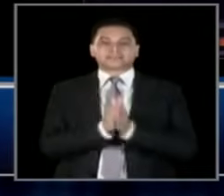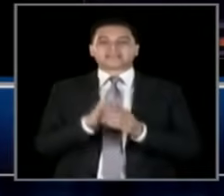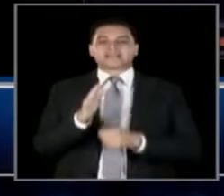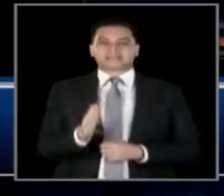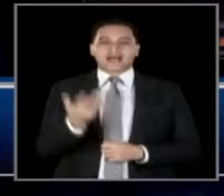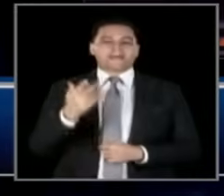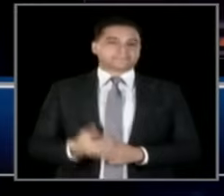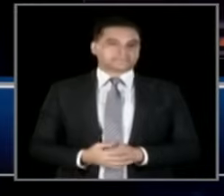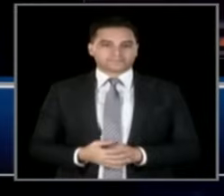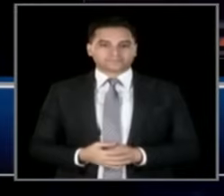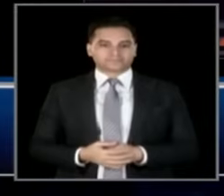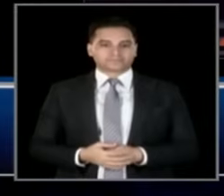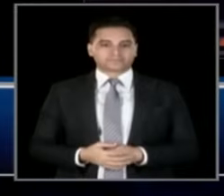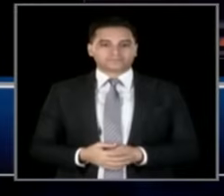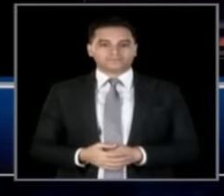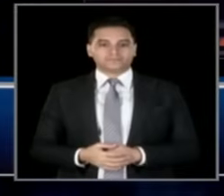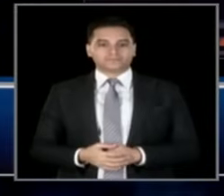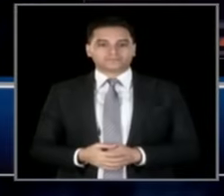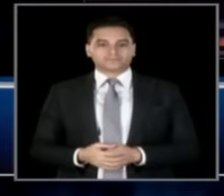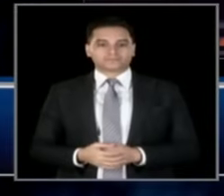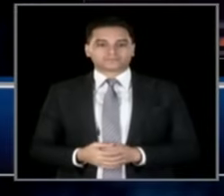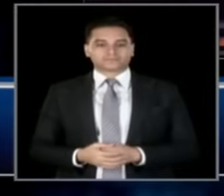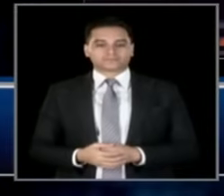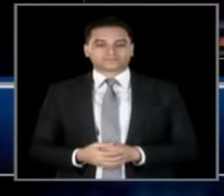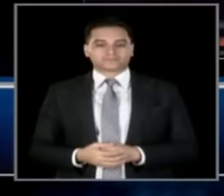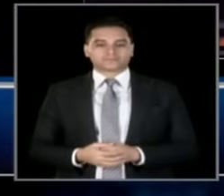144 يساوي كام؟